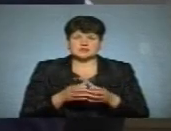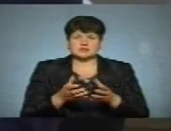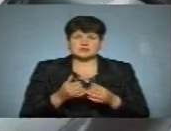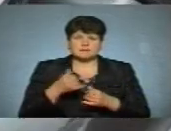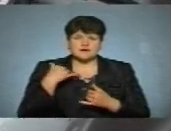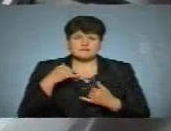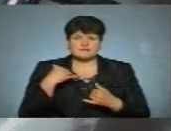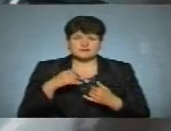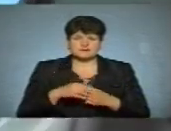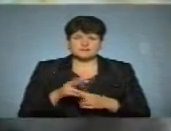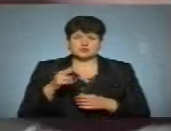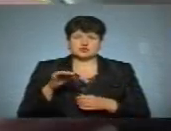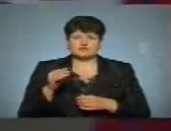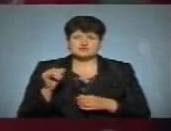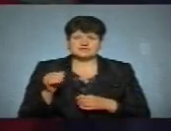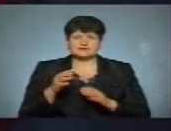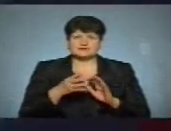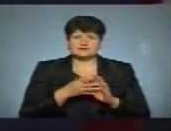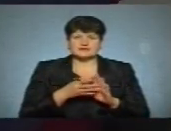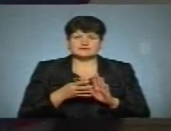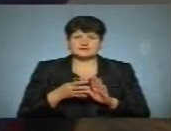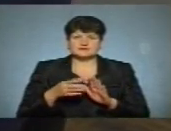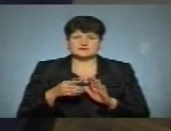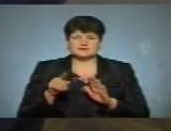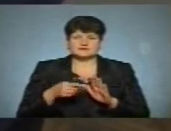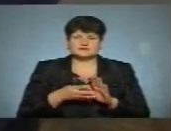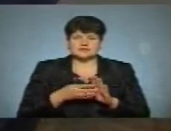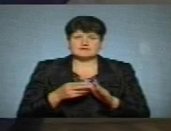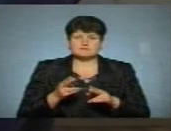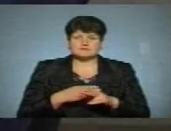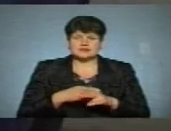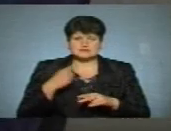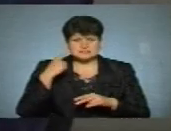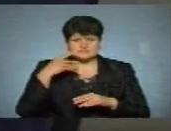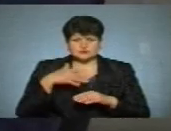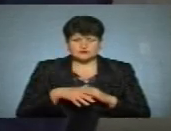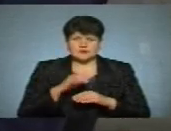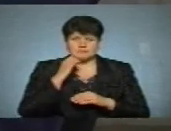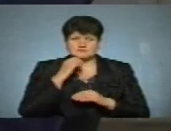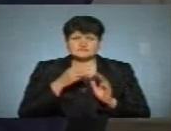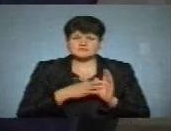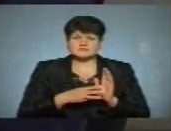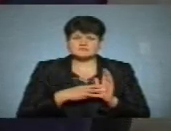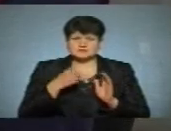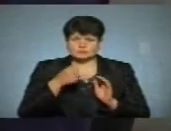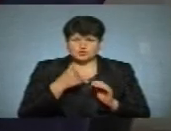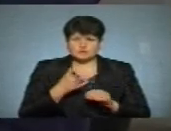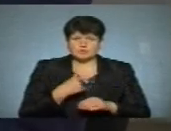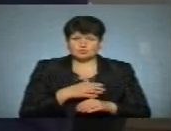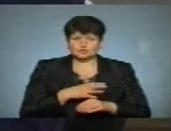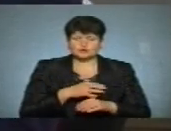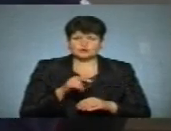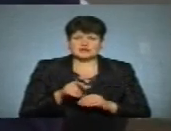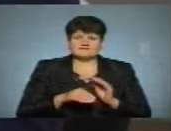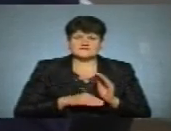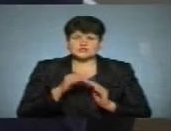виклик. Довженко, 9-9, без свідомості. Це бабці 88 років, було в неї